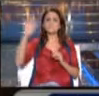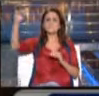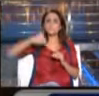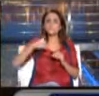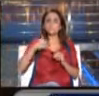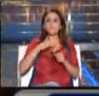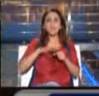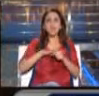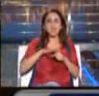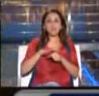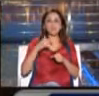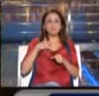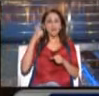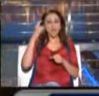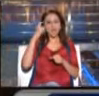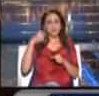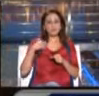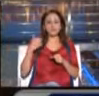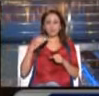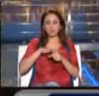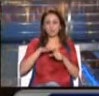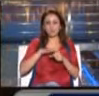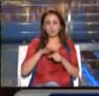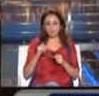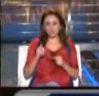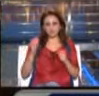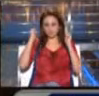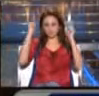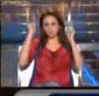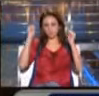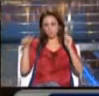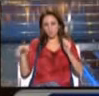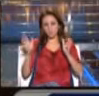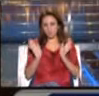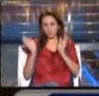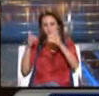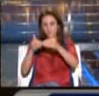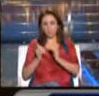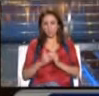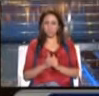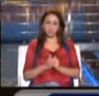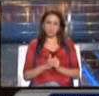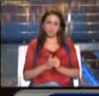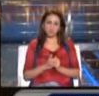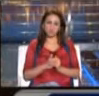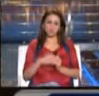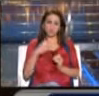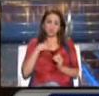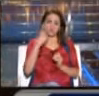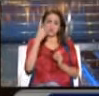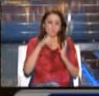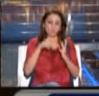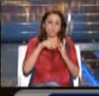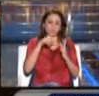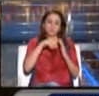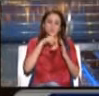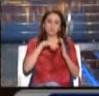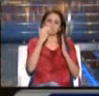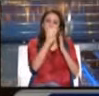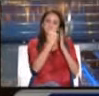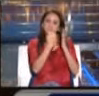حاسسها ومريت معاهم في الدفوق كاسم مدري على ما اتكلم, ولكن انا هحط لك بوينت